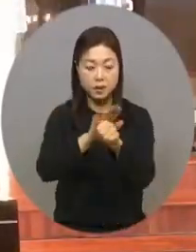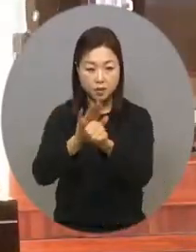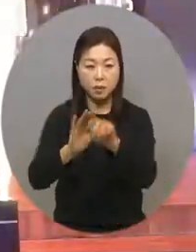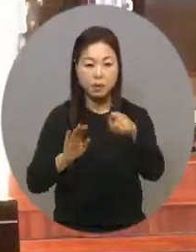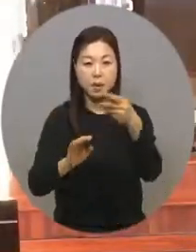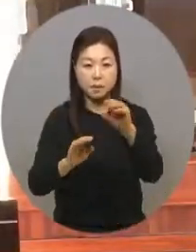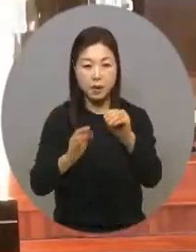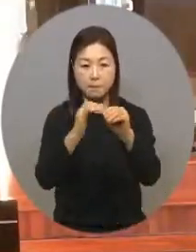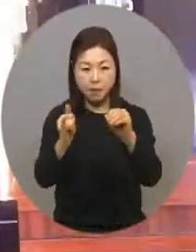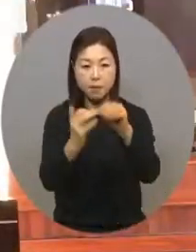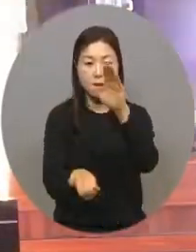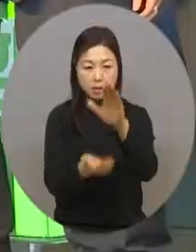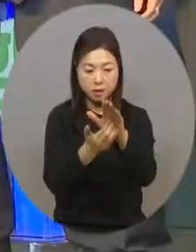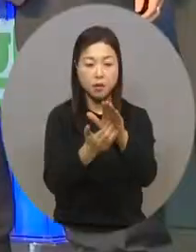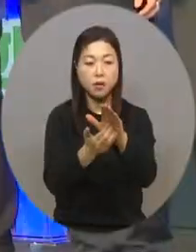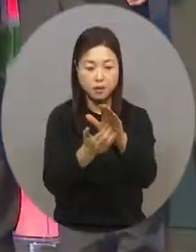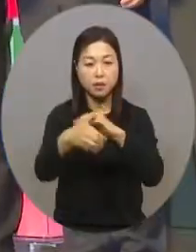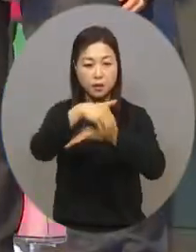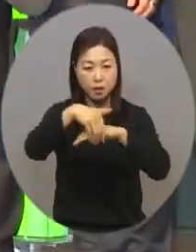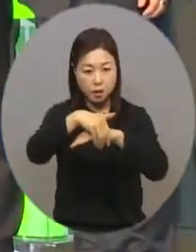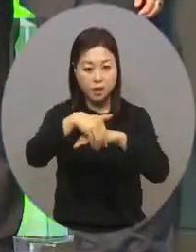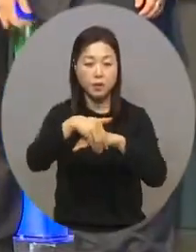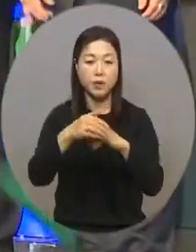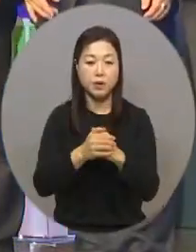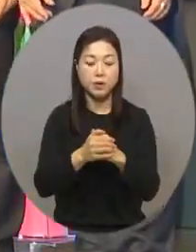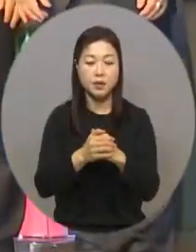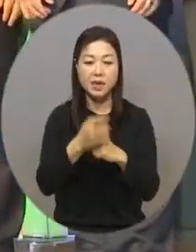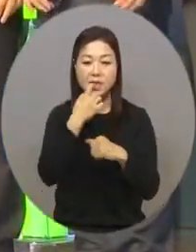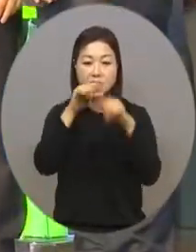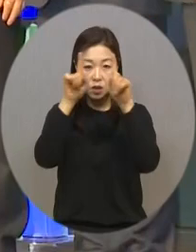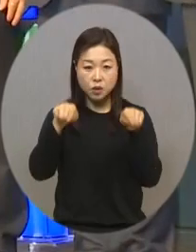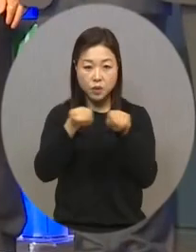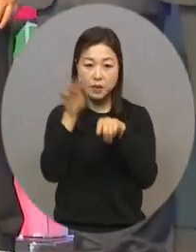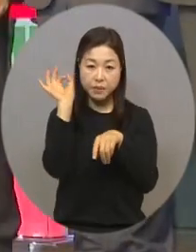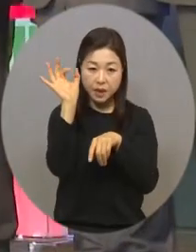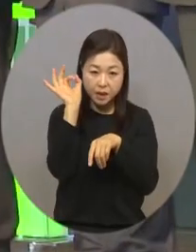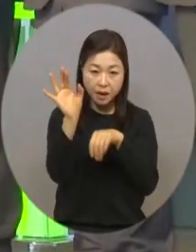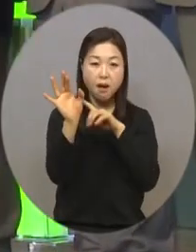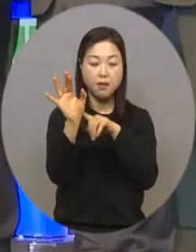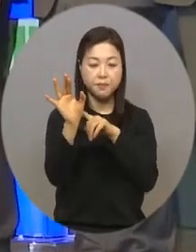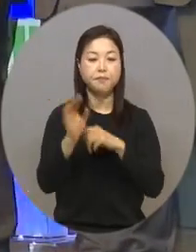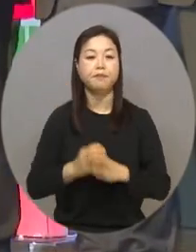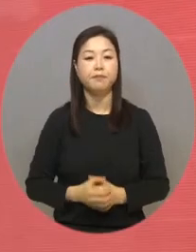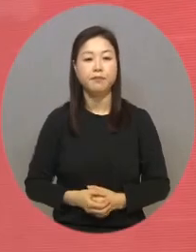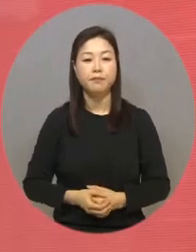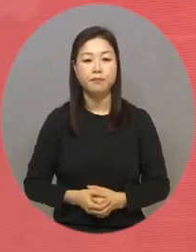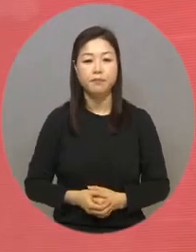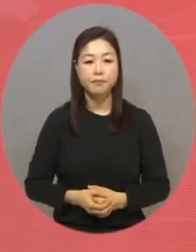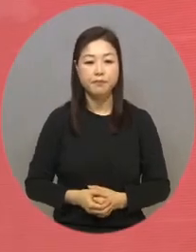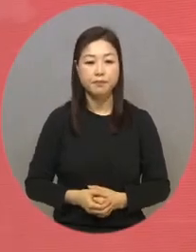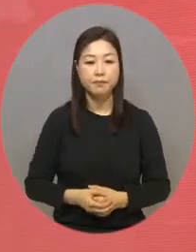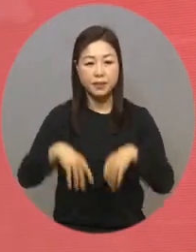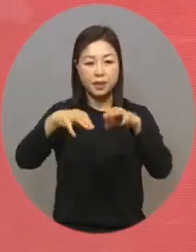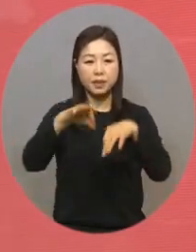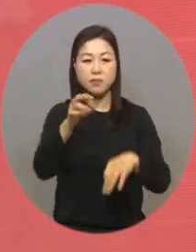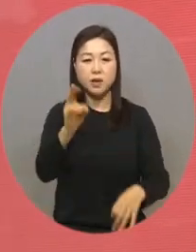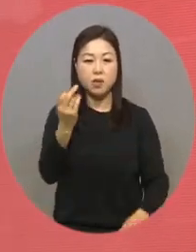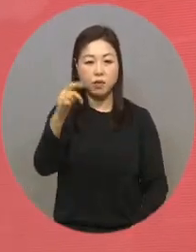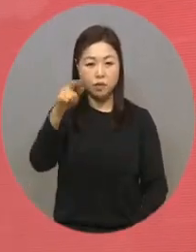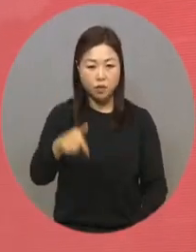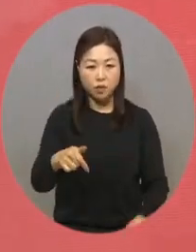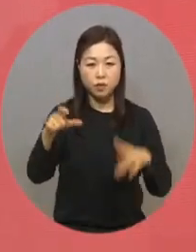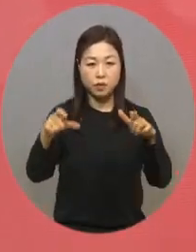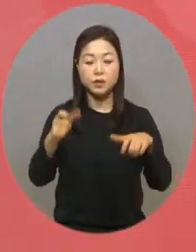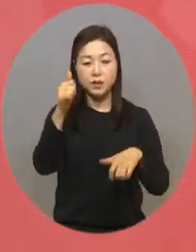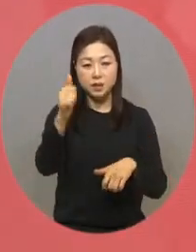명 달성을 다짐하며 종이 비행기를 날리는 퍼포먼스를 펼쳤습니다. 김영록 도지사는